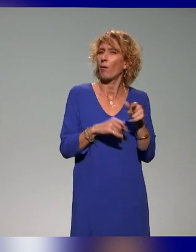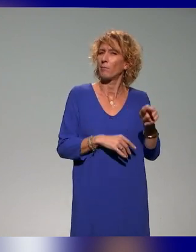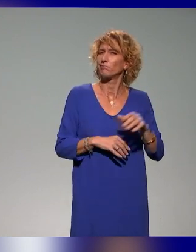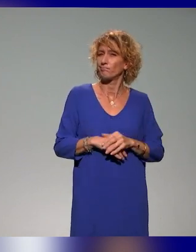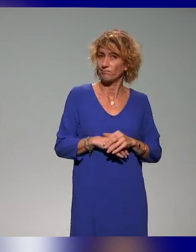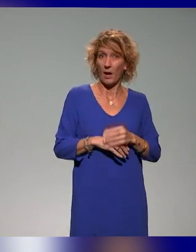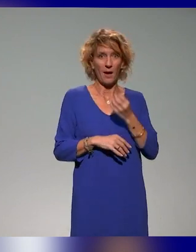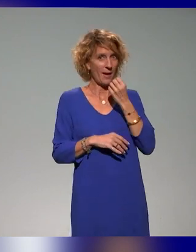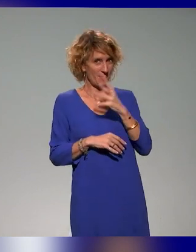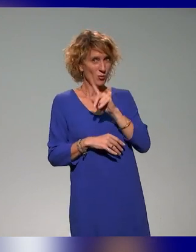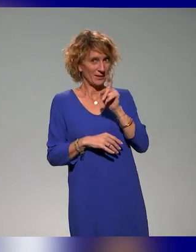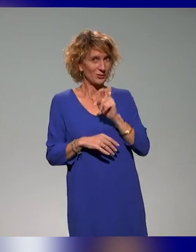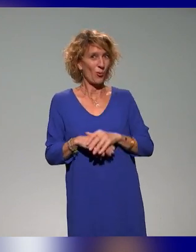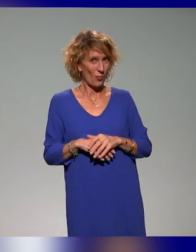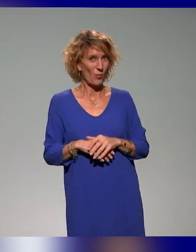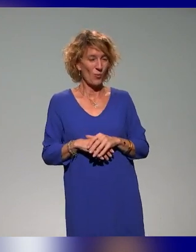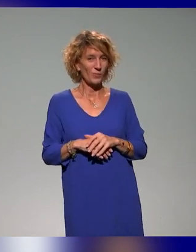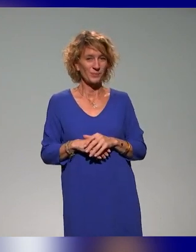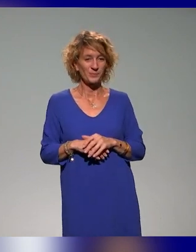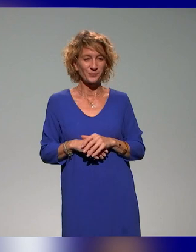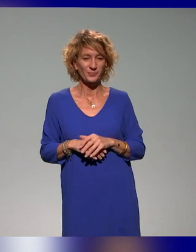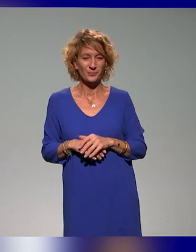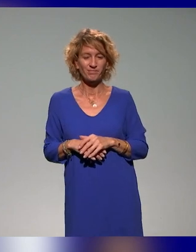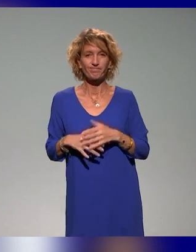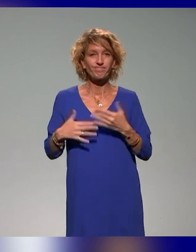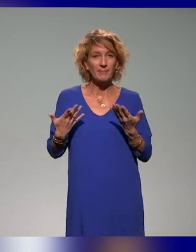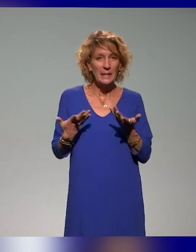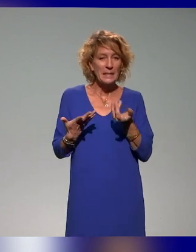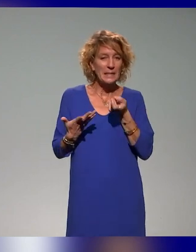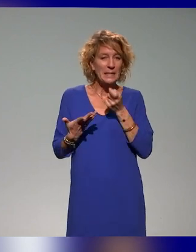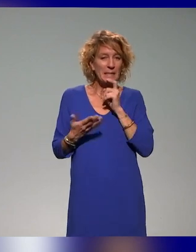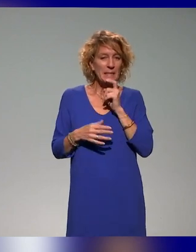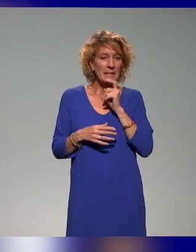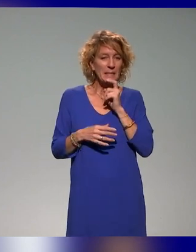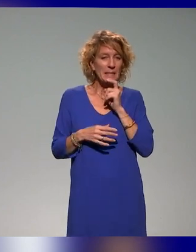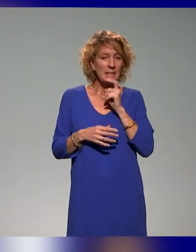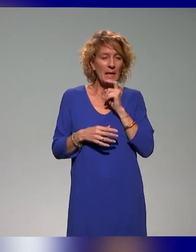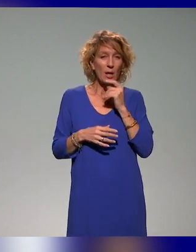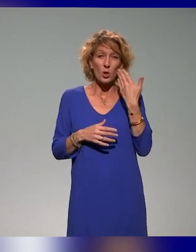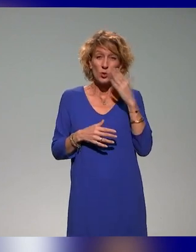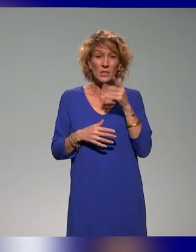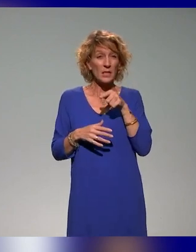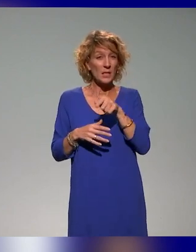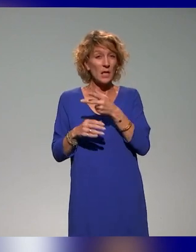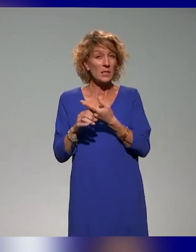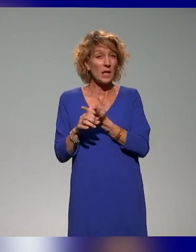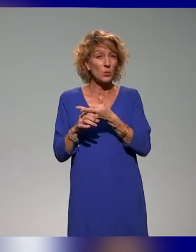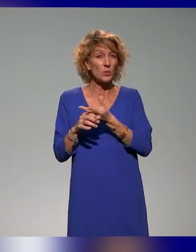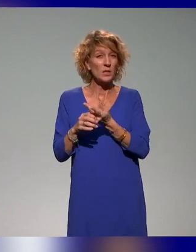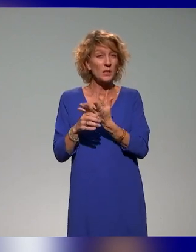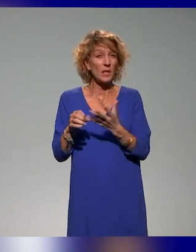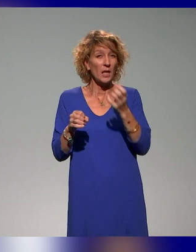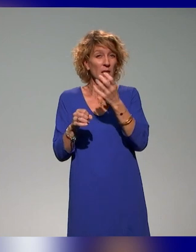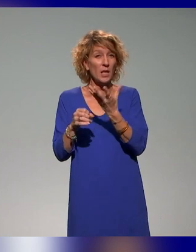C'est une bonne question, Olivier. Là, je n'ai pas encore toutes les données. Je sais que c'est un outil qui a été intégré depuis la